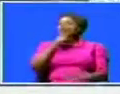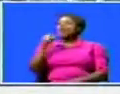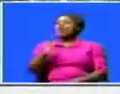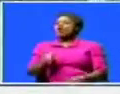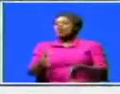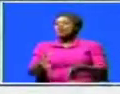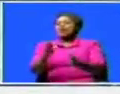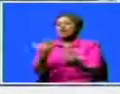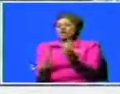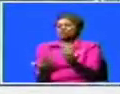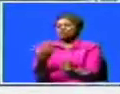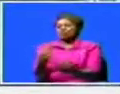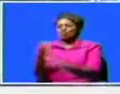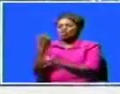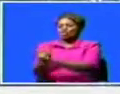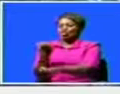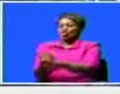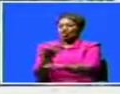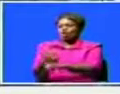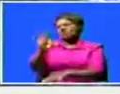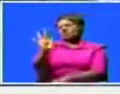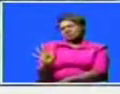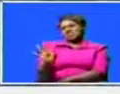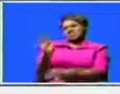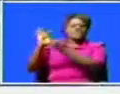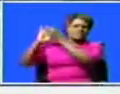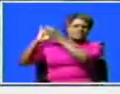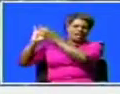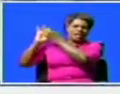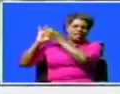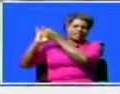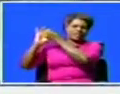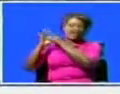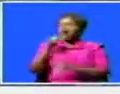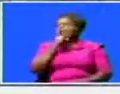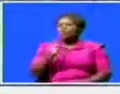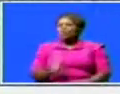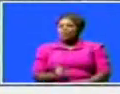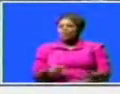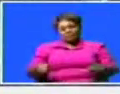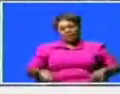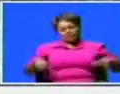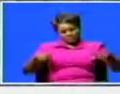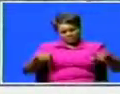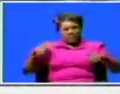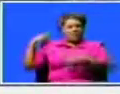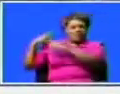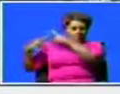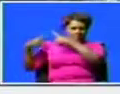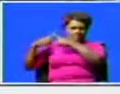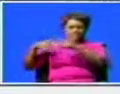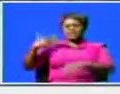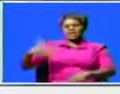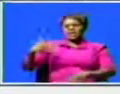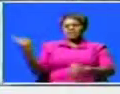tatu. Napenda traditional pia. Unajua hii ndio ilikuwa culture ya sio kitambo. Ndio maisha wanayopitia kila siku, na